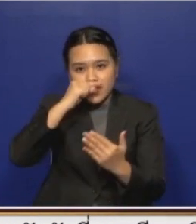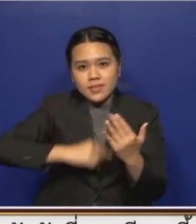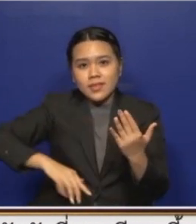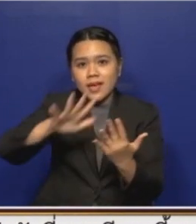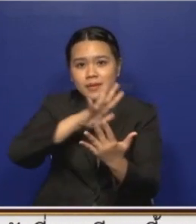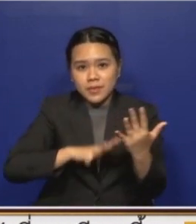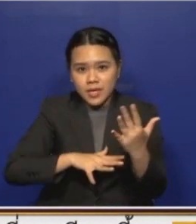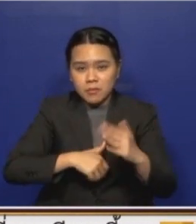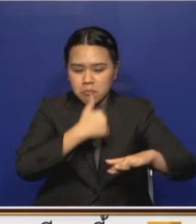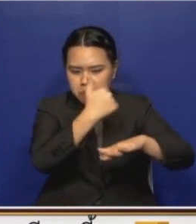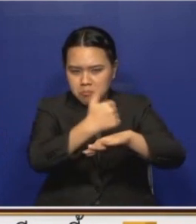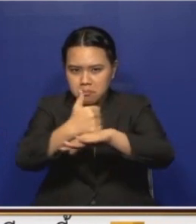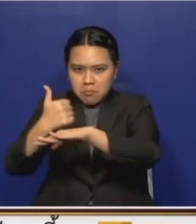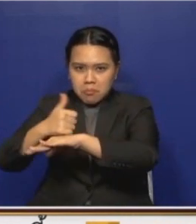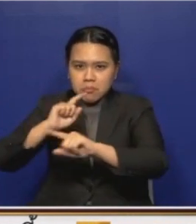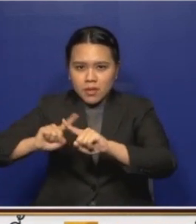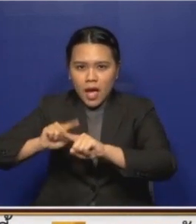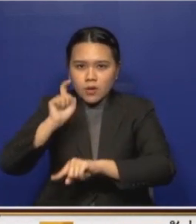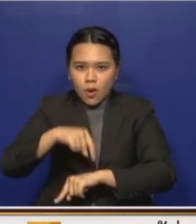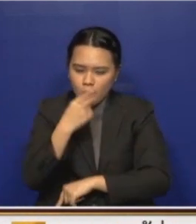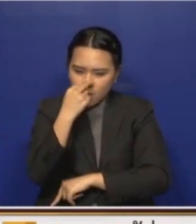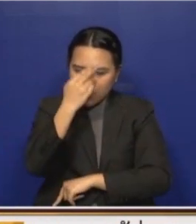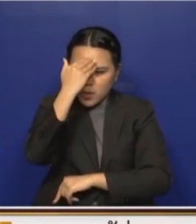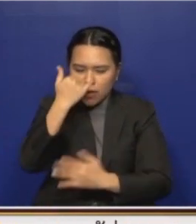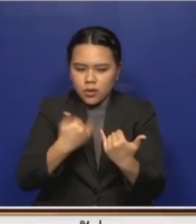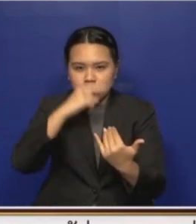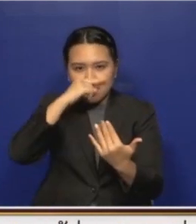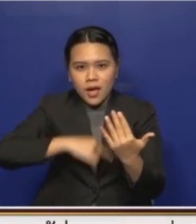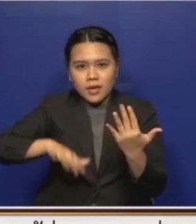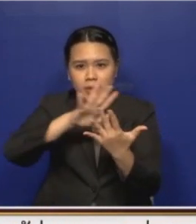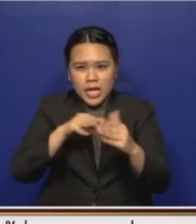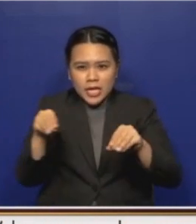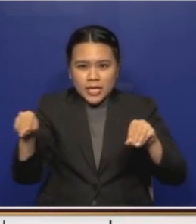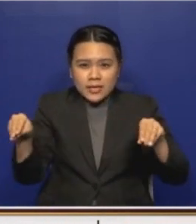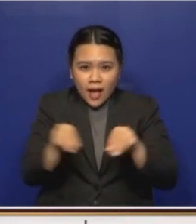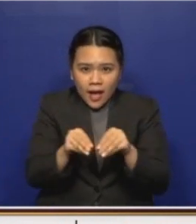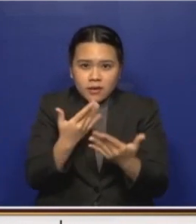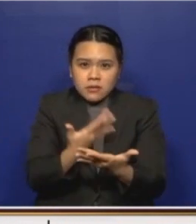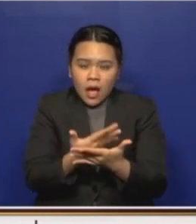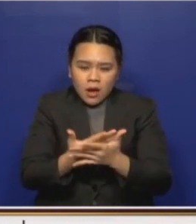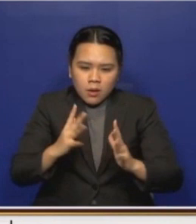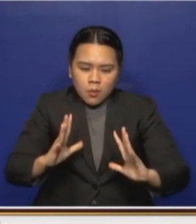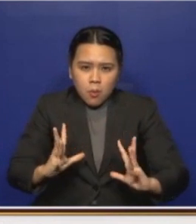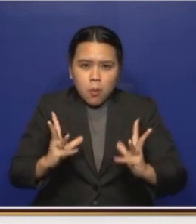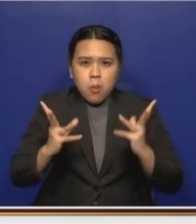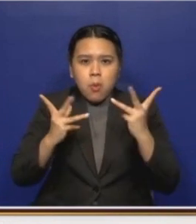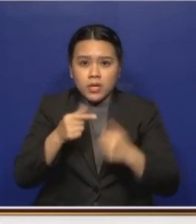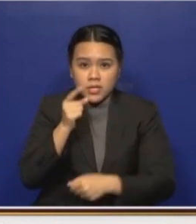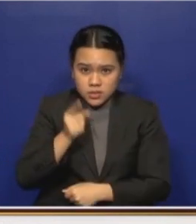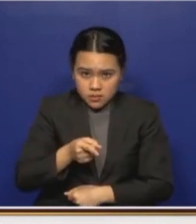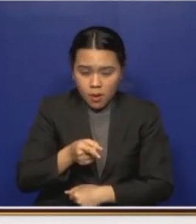ลายจริงหรือฮะการค้าออนไลน์มูลค่าการค้า4ล้านล้